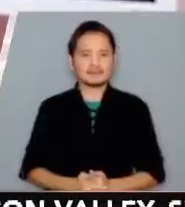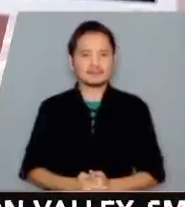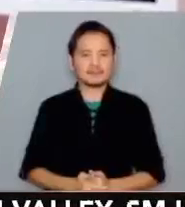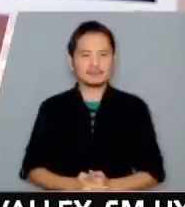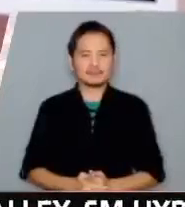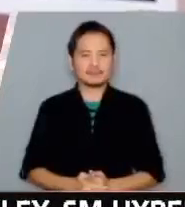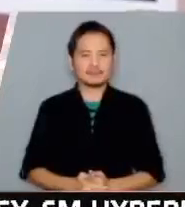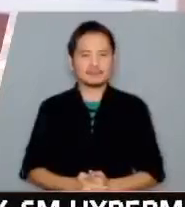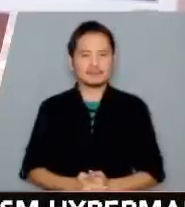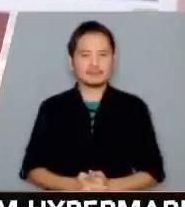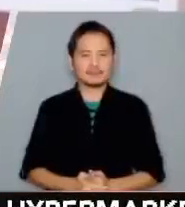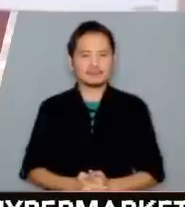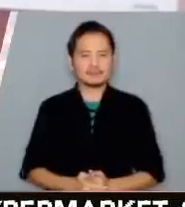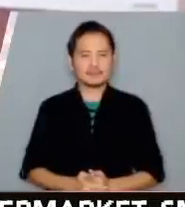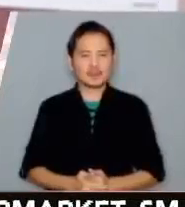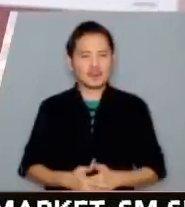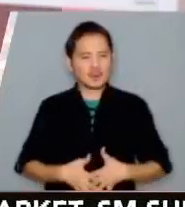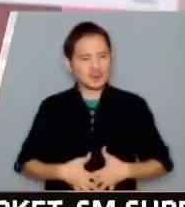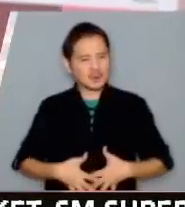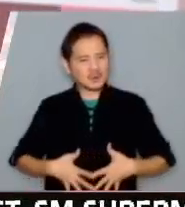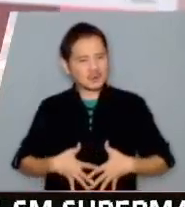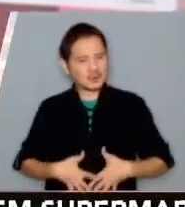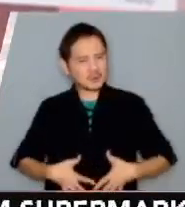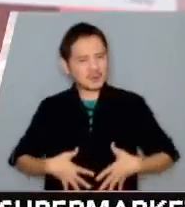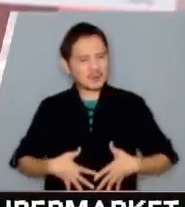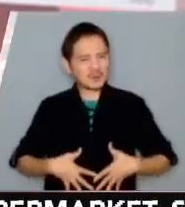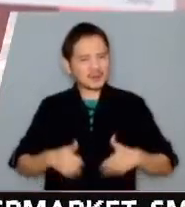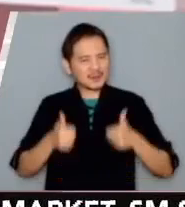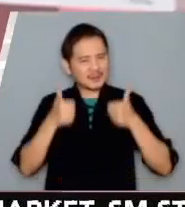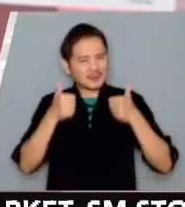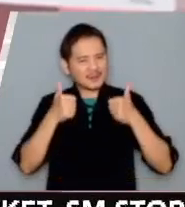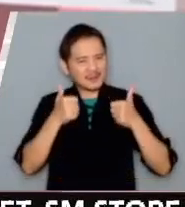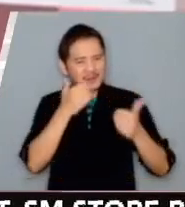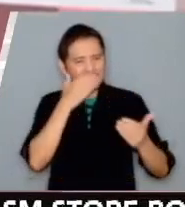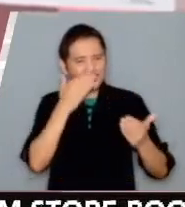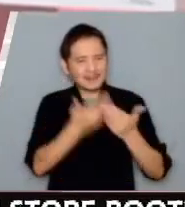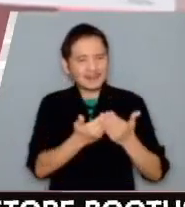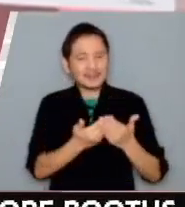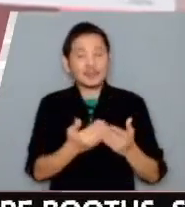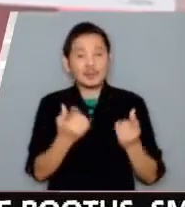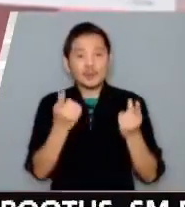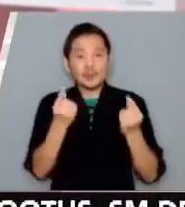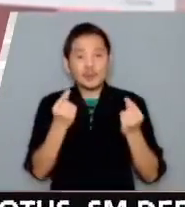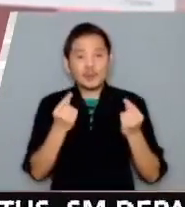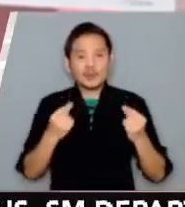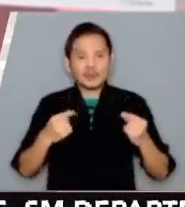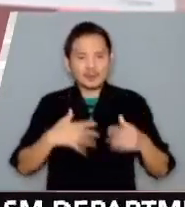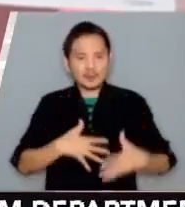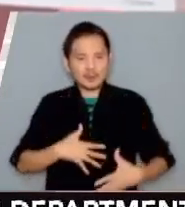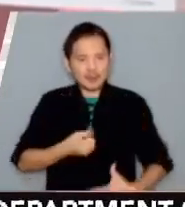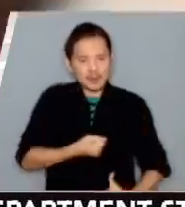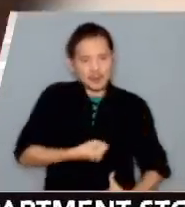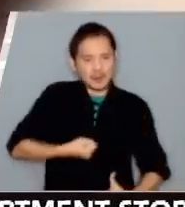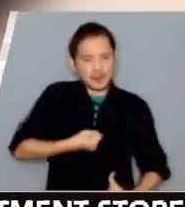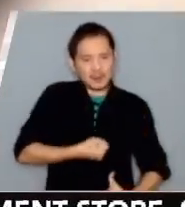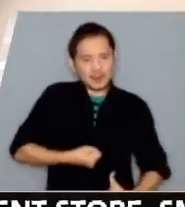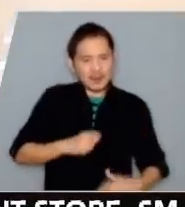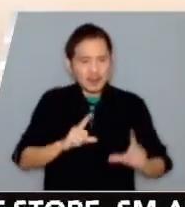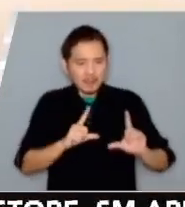Belly good ang paandar na mag-asawa sa ginawa nila maternity photo shoot sa Obando, Bulacan.